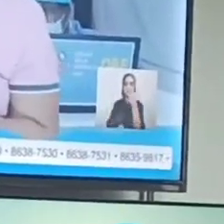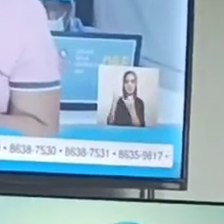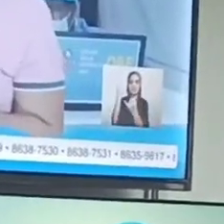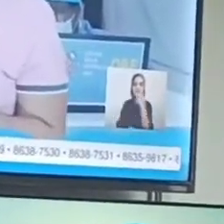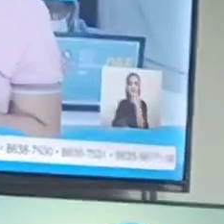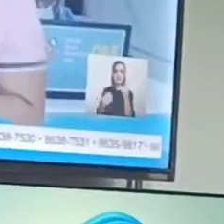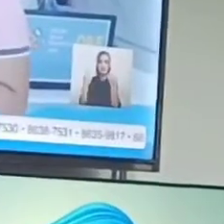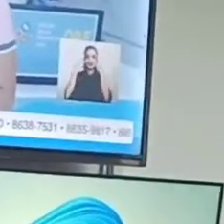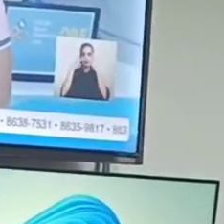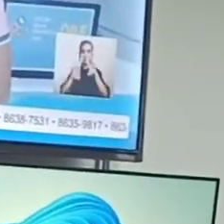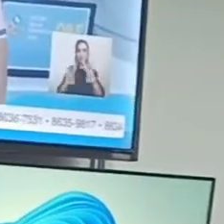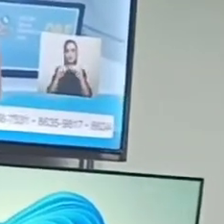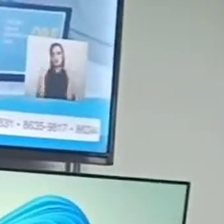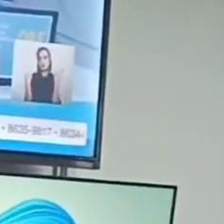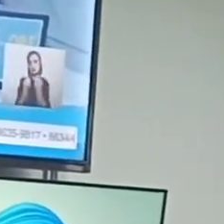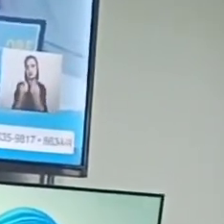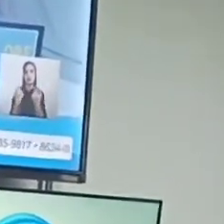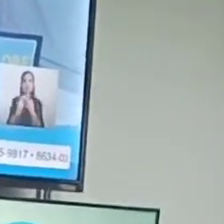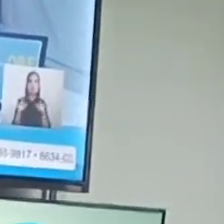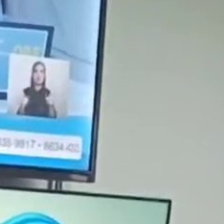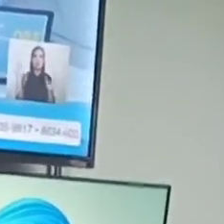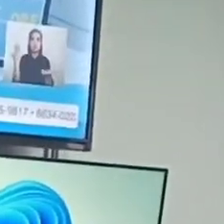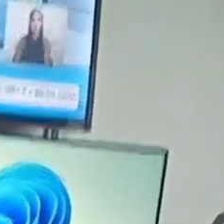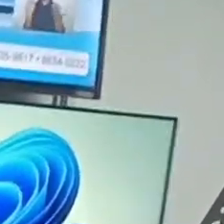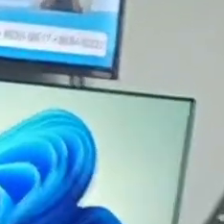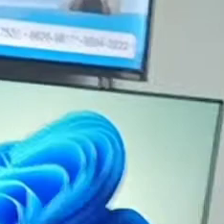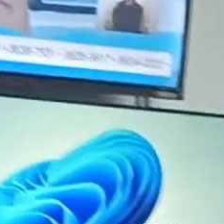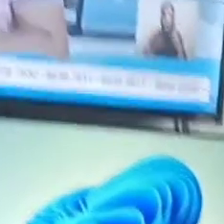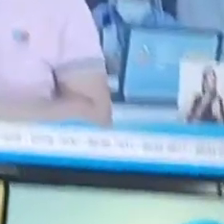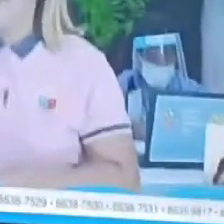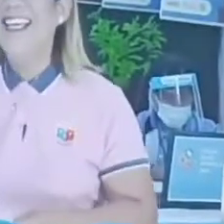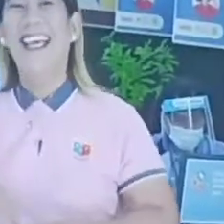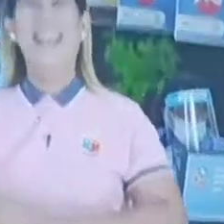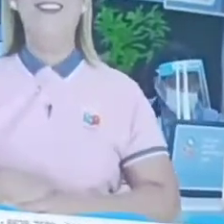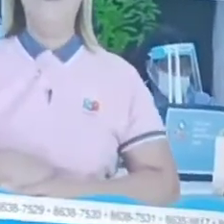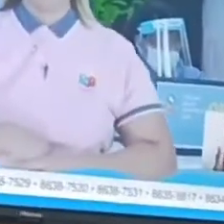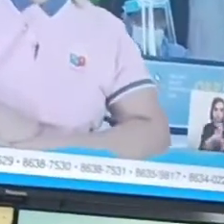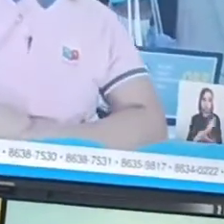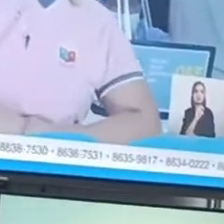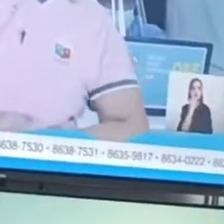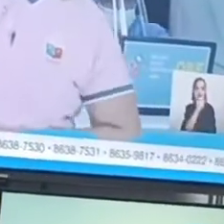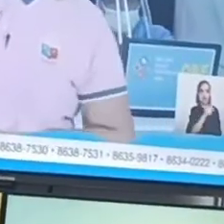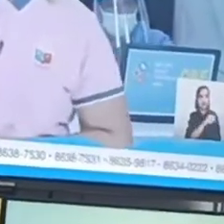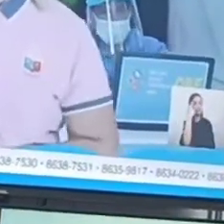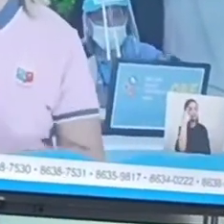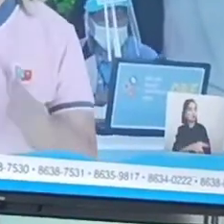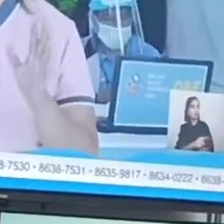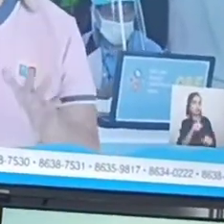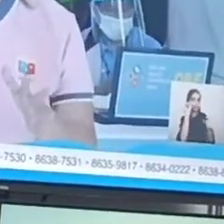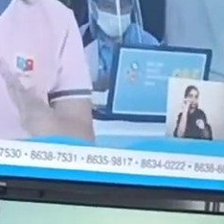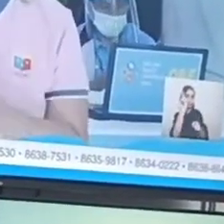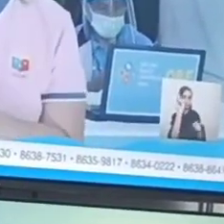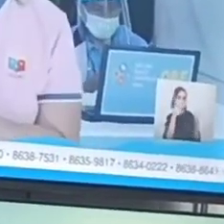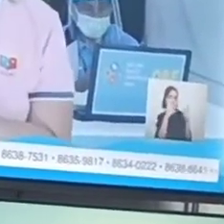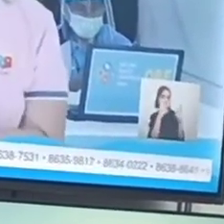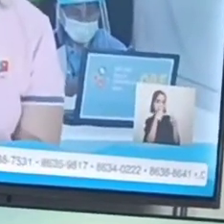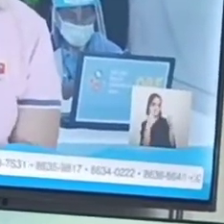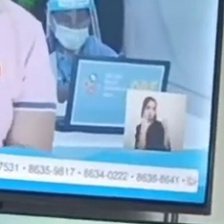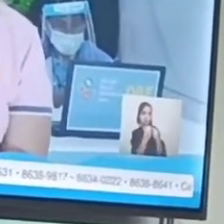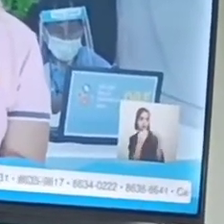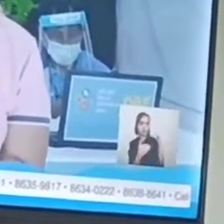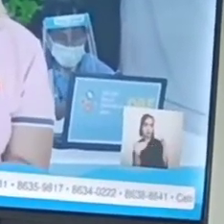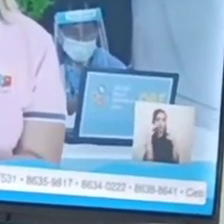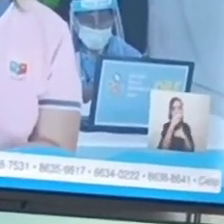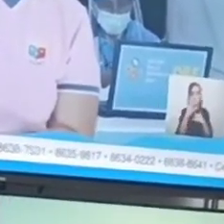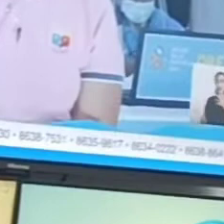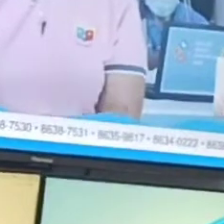sobra po kaming na-overwhelmed dito sa central office sa ipinakita po ng Division of Caloocan. Palakpakan po muli